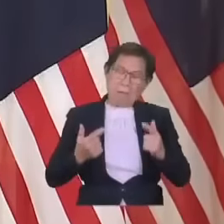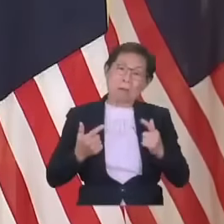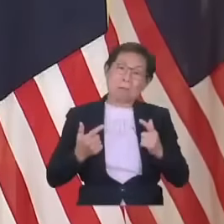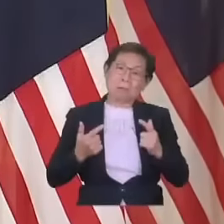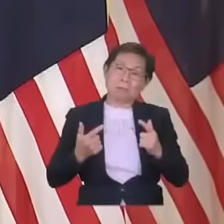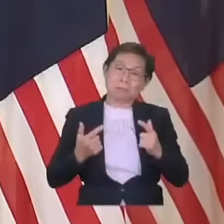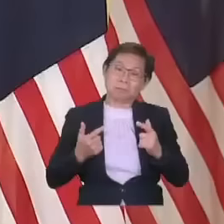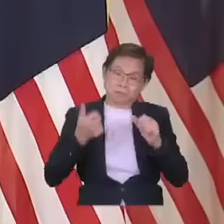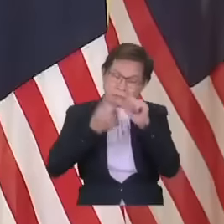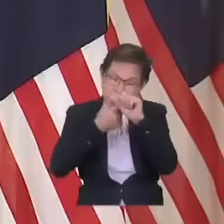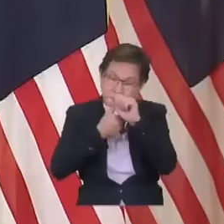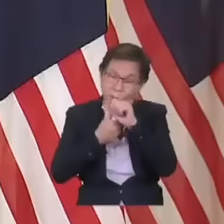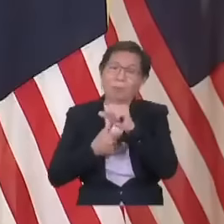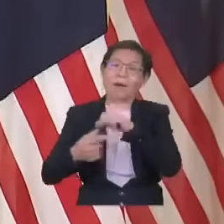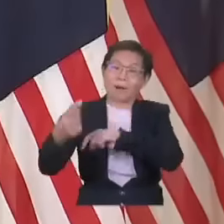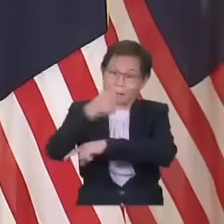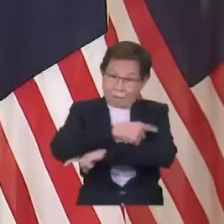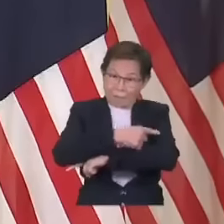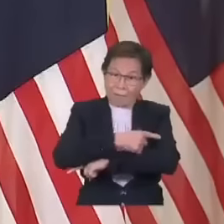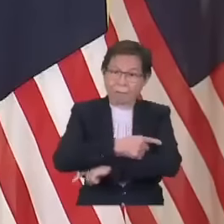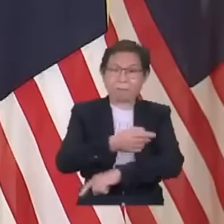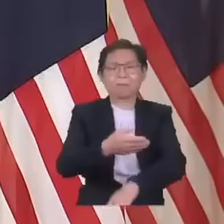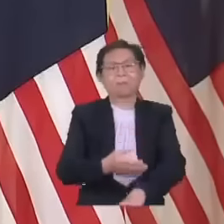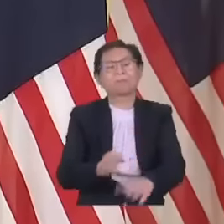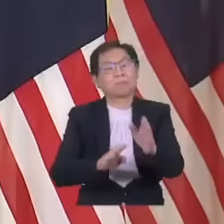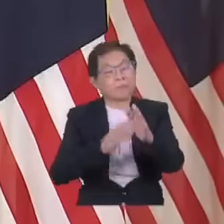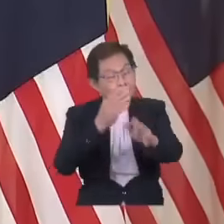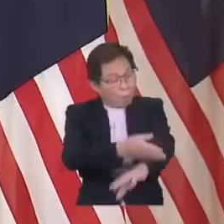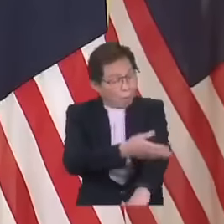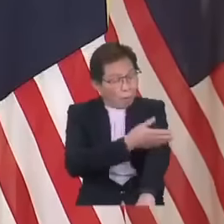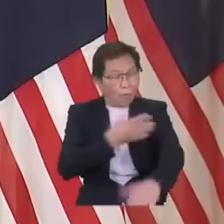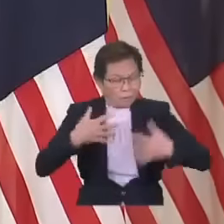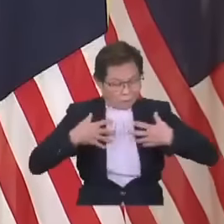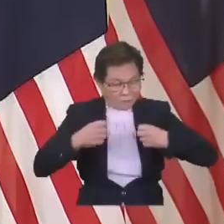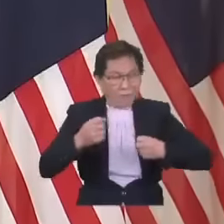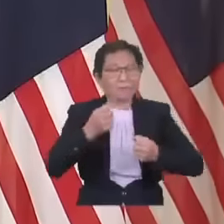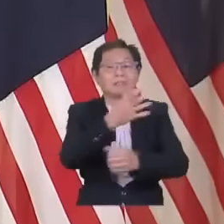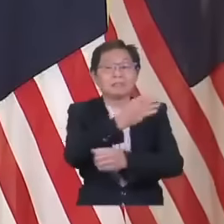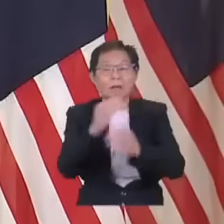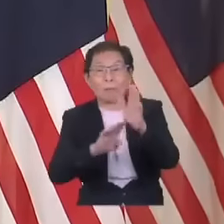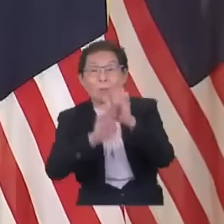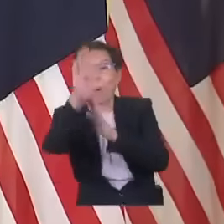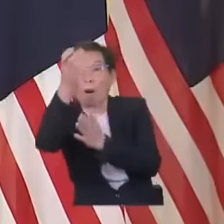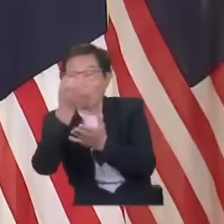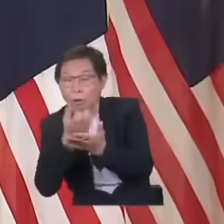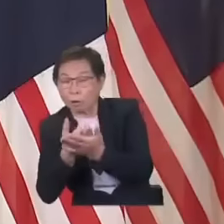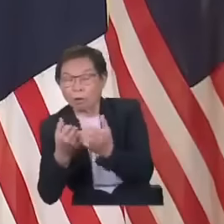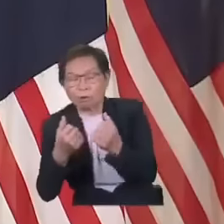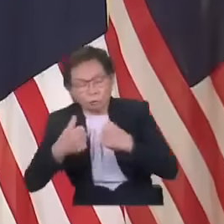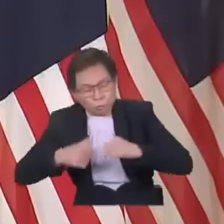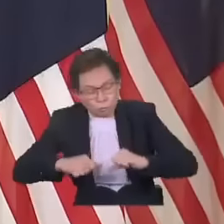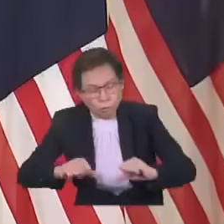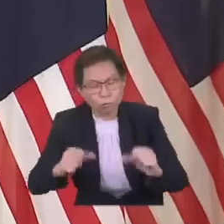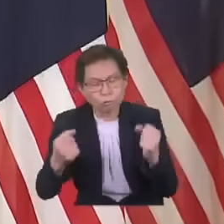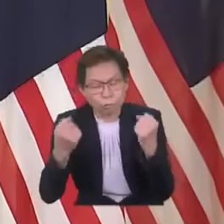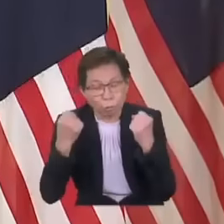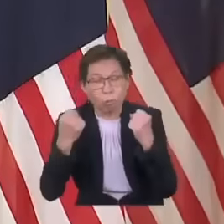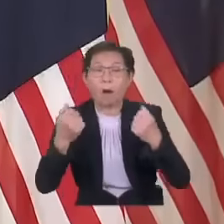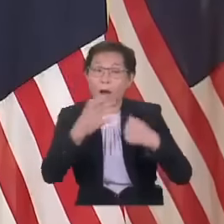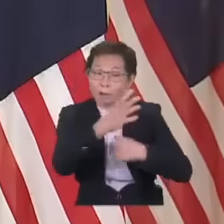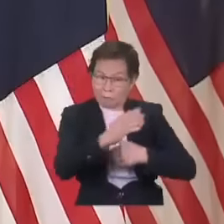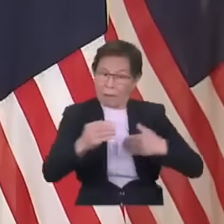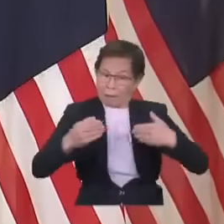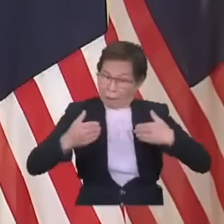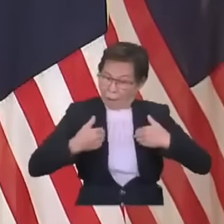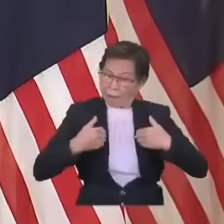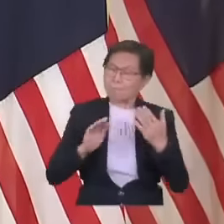pun begitu pemulihan kesehatan dan ekonomi yang terus mengukuh ini tidak terkecuali